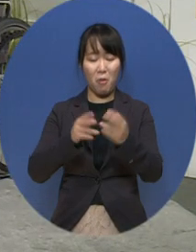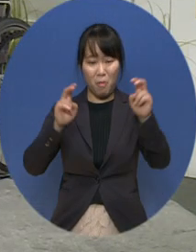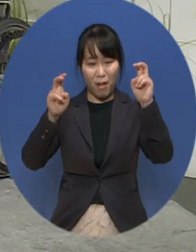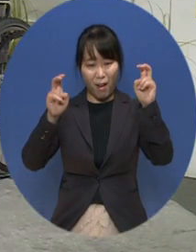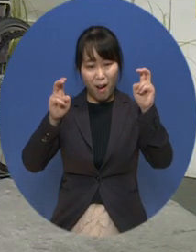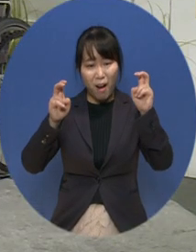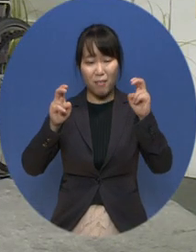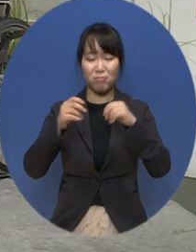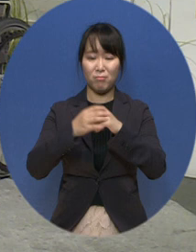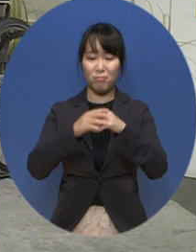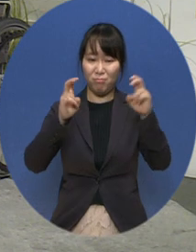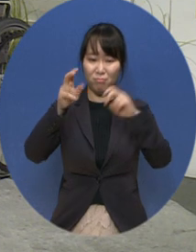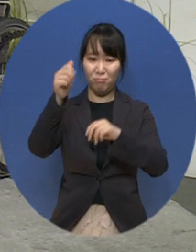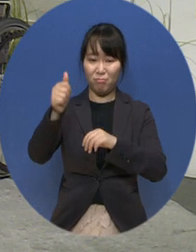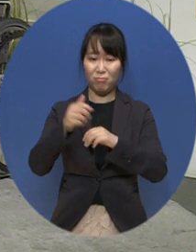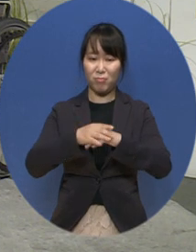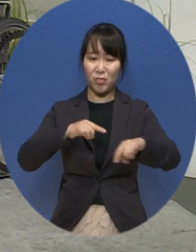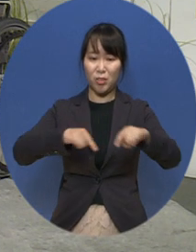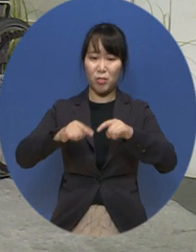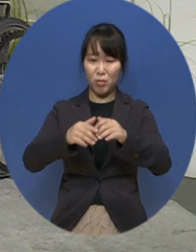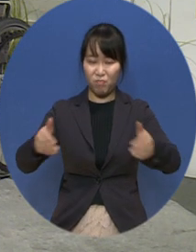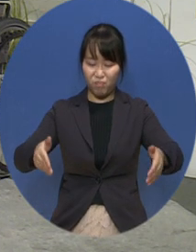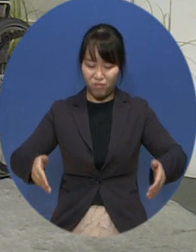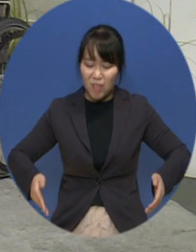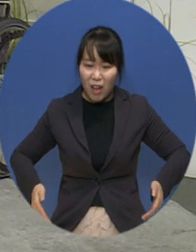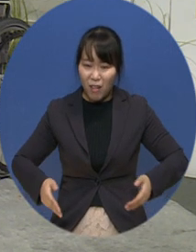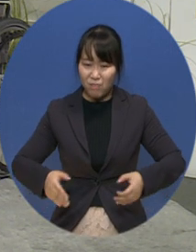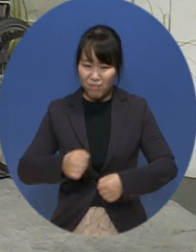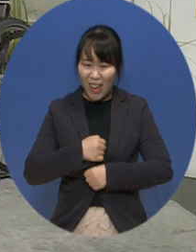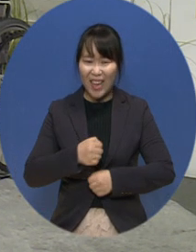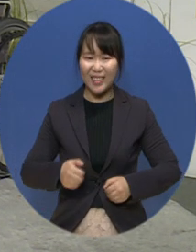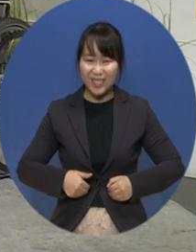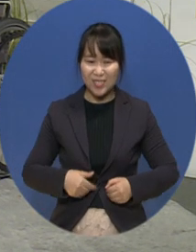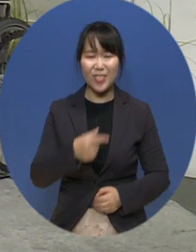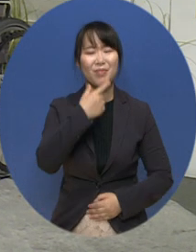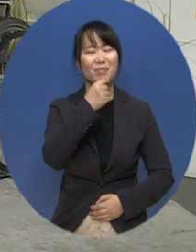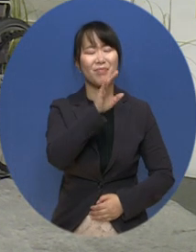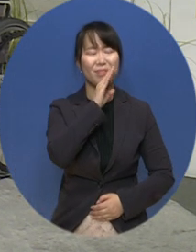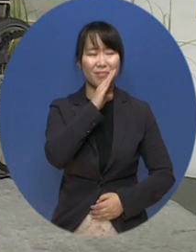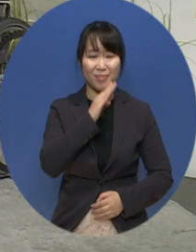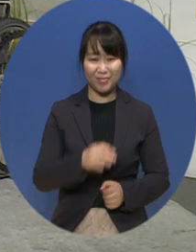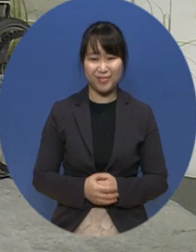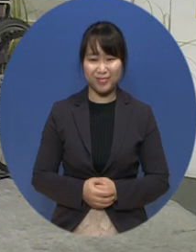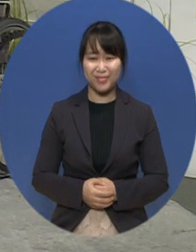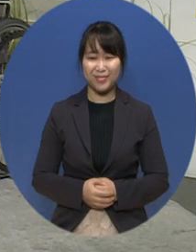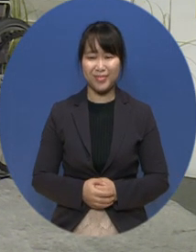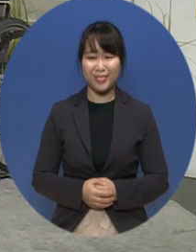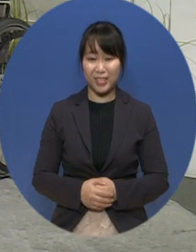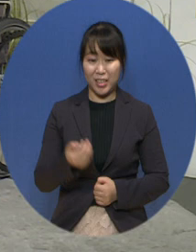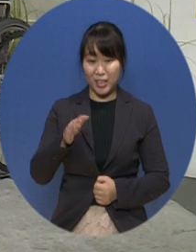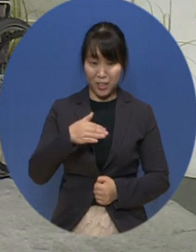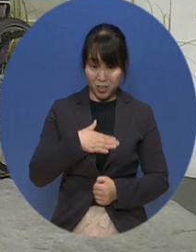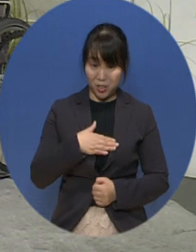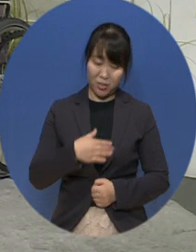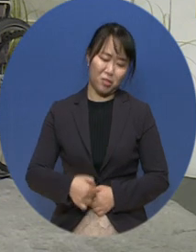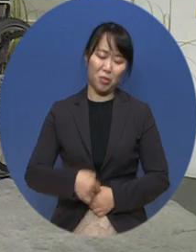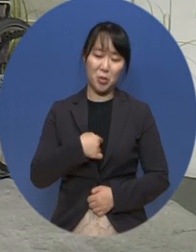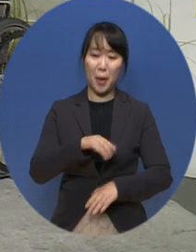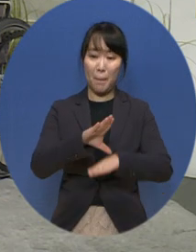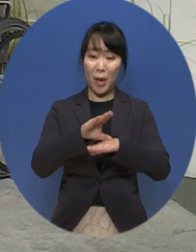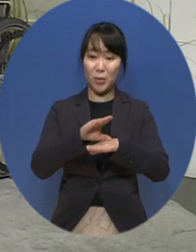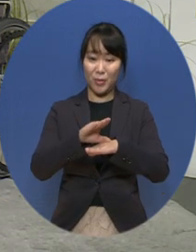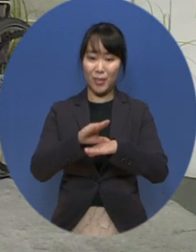야생 님 이라고 정치 좀 중순 중립을 지켜야 됩니다 하다 아 예 내게 내는 솔직히 이제